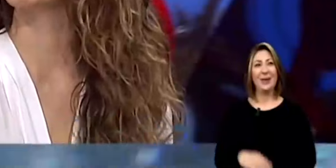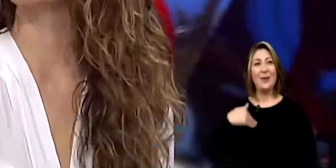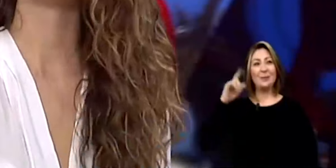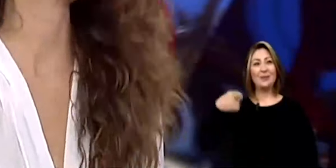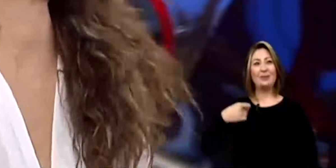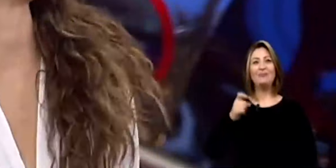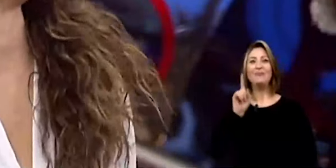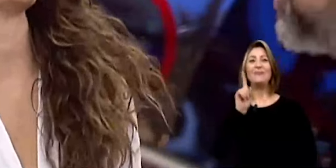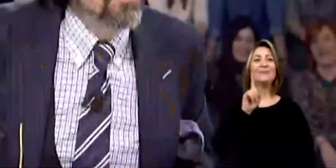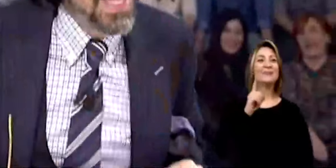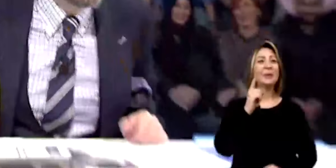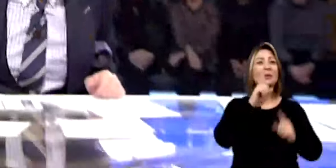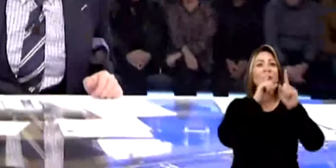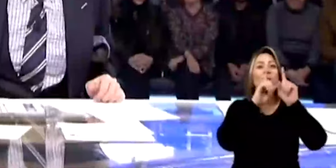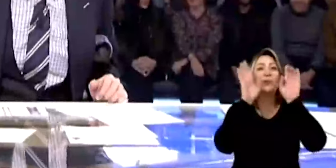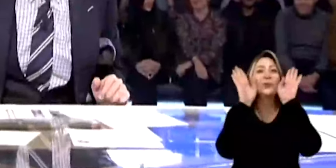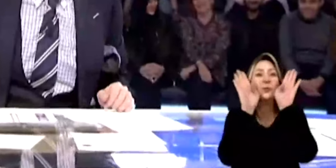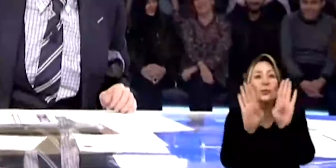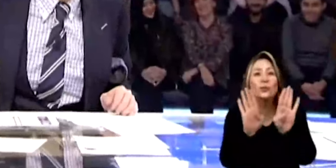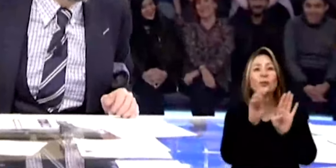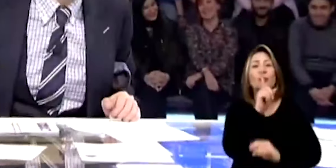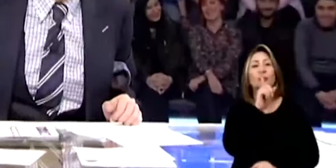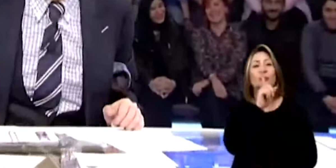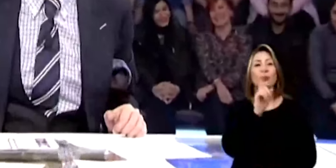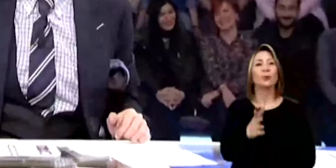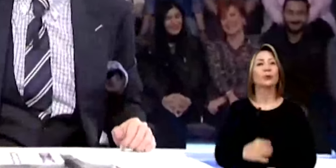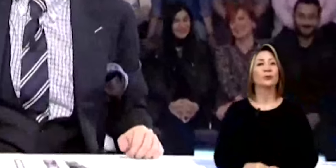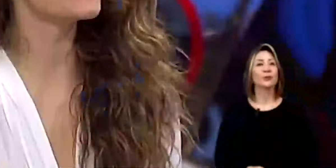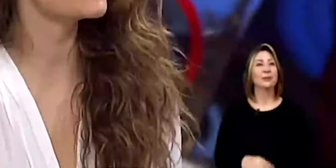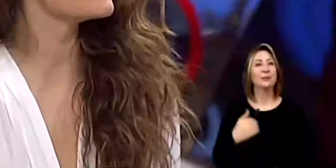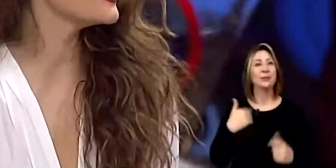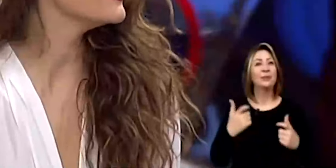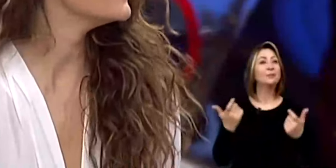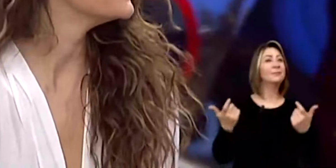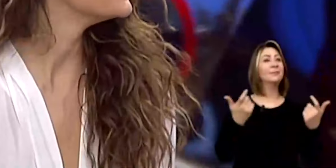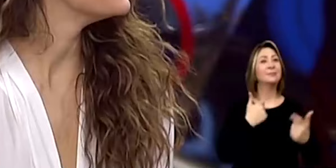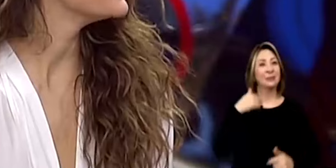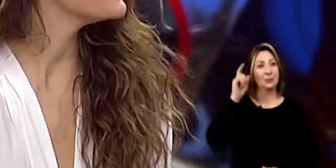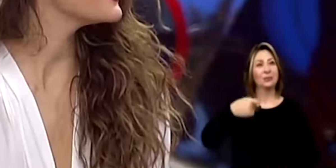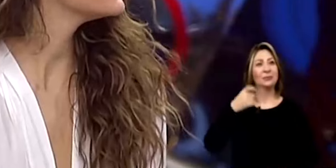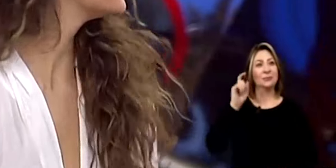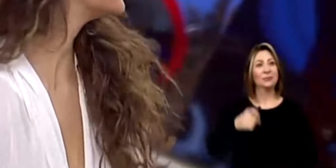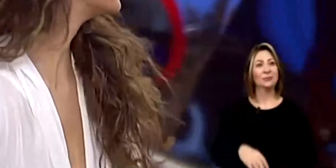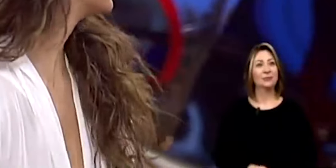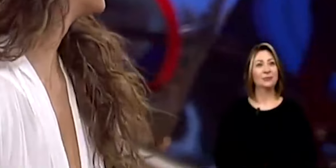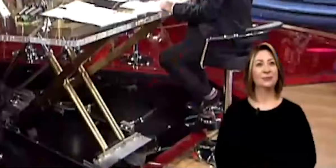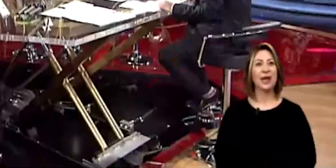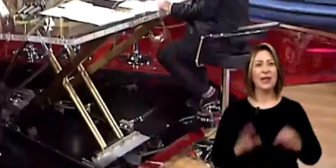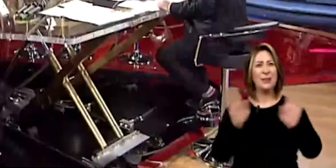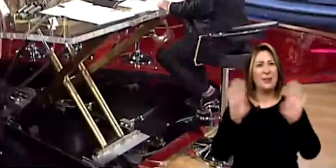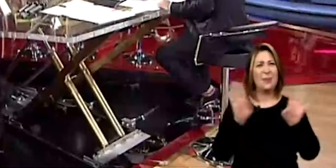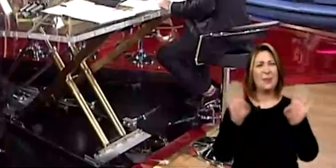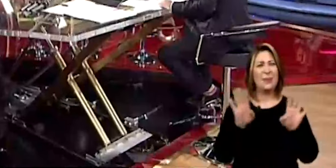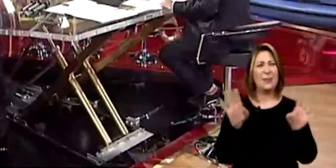bulacağım. Ya sus be adam, sus be adam. Şu anda ben bile bulamıyorum. Biz bulduk, biz bulduk. Hayır, açılış, hayır tamam